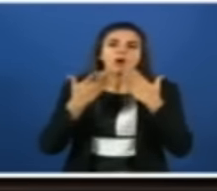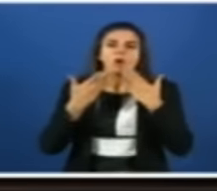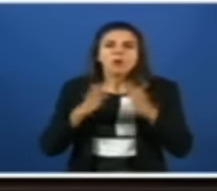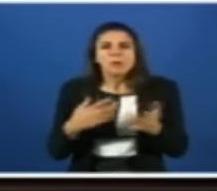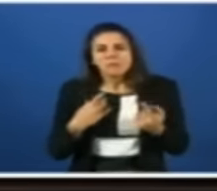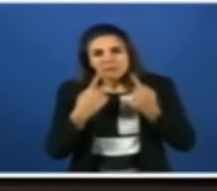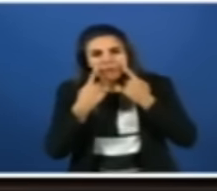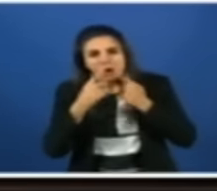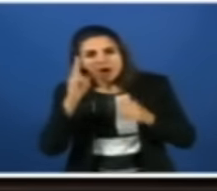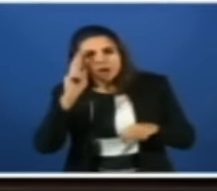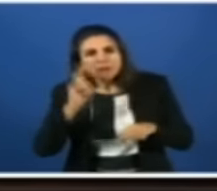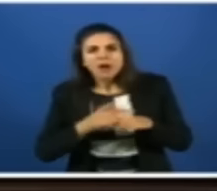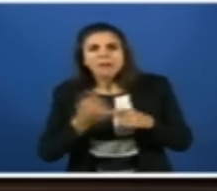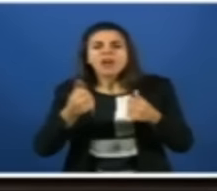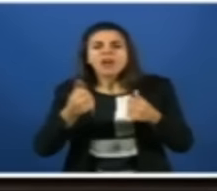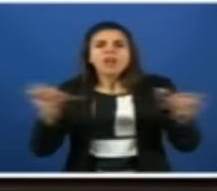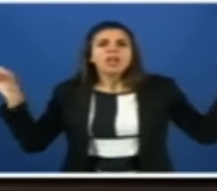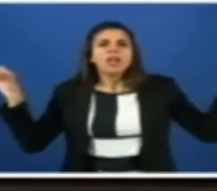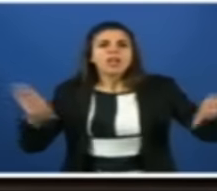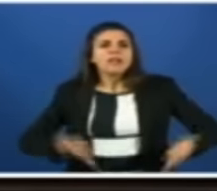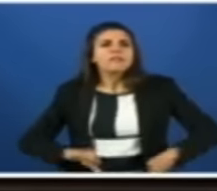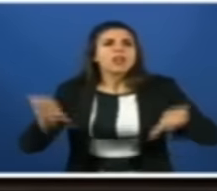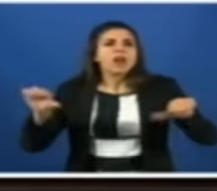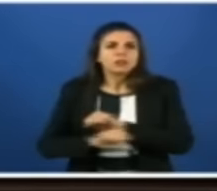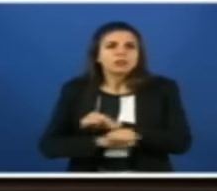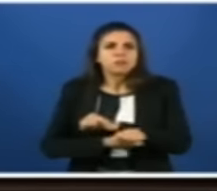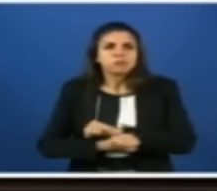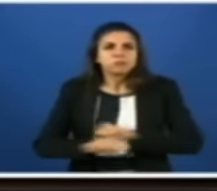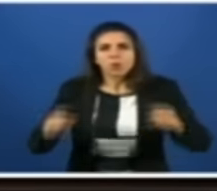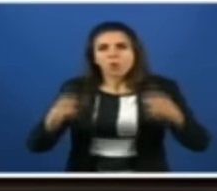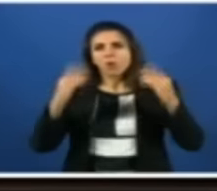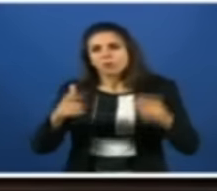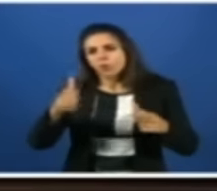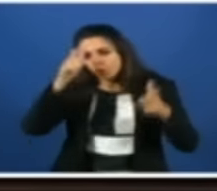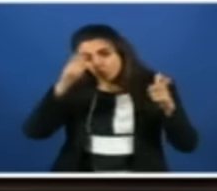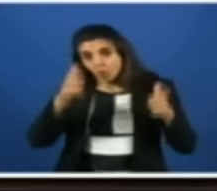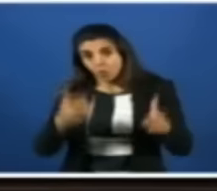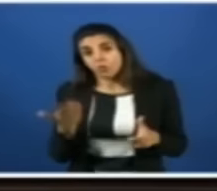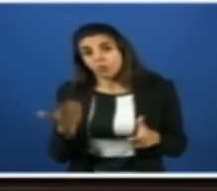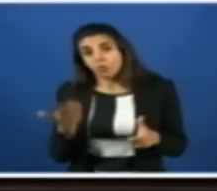Adeta İflas etmiş bir ülkeden bahsediyoruz.